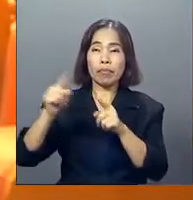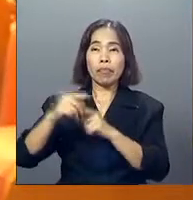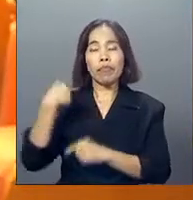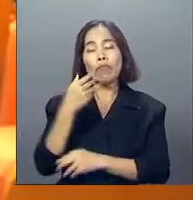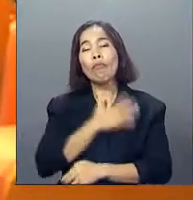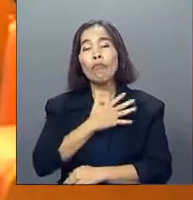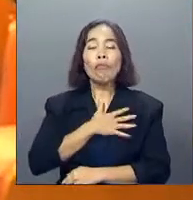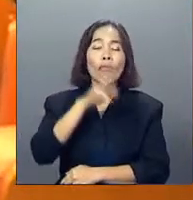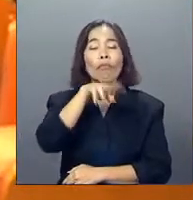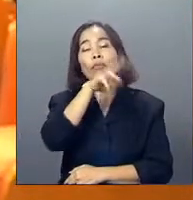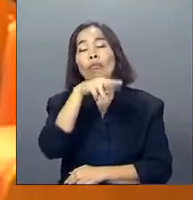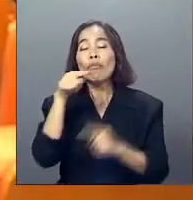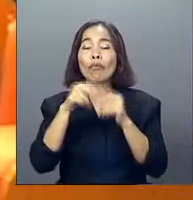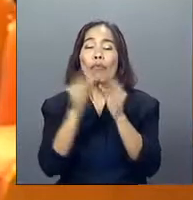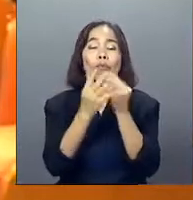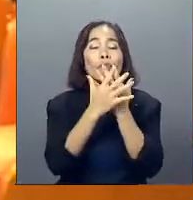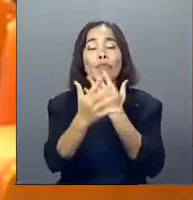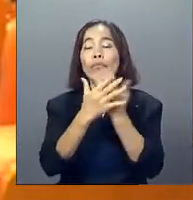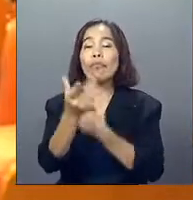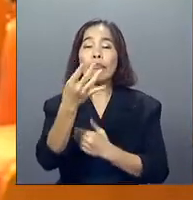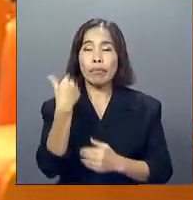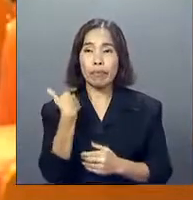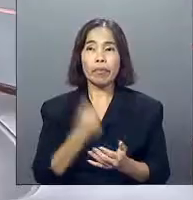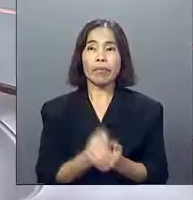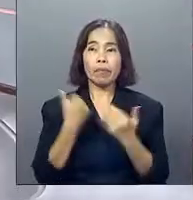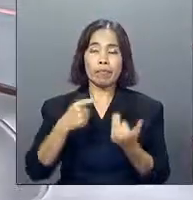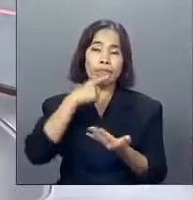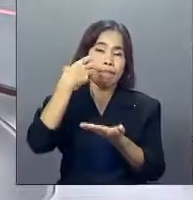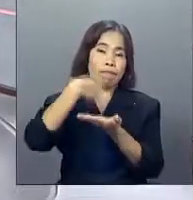ตการเสวนาในวันนี้ด้วยค่ะและนี่ก็คือบรรยากาศทั้งหมดจากจังหวัดสงขลาค่ะ ขอบคุณ